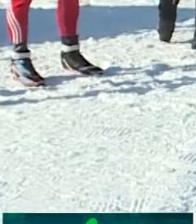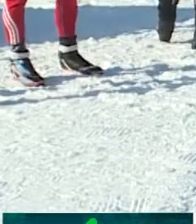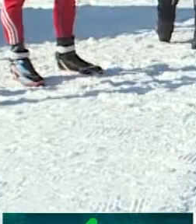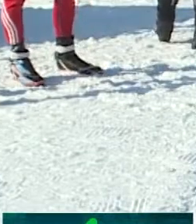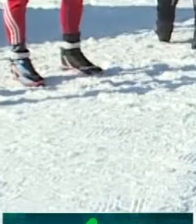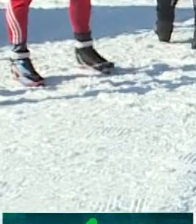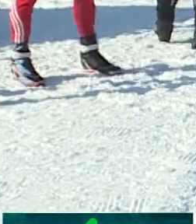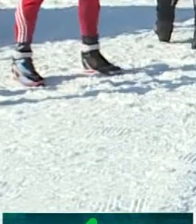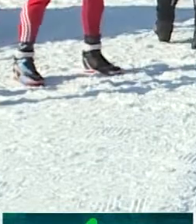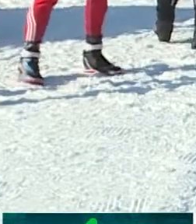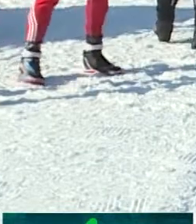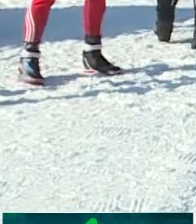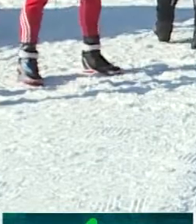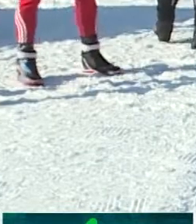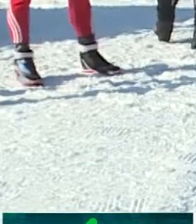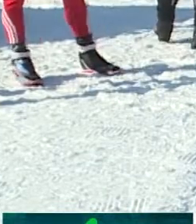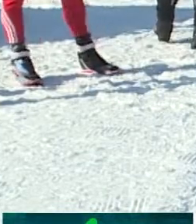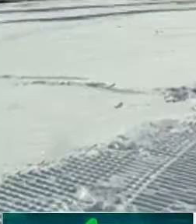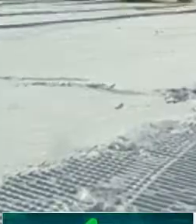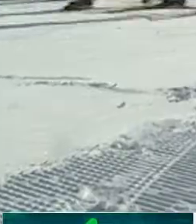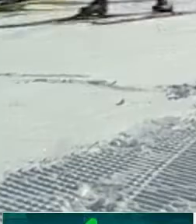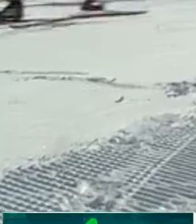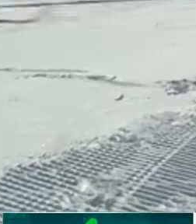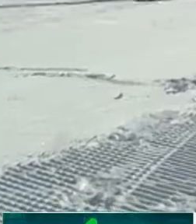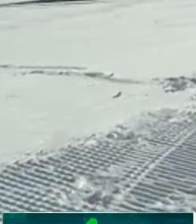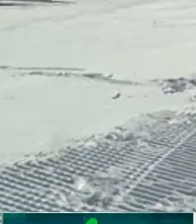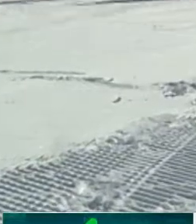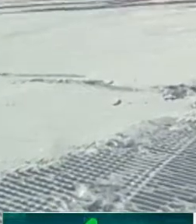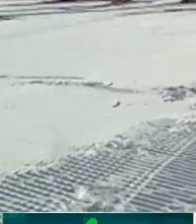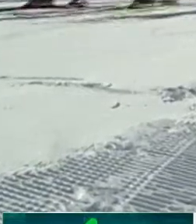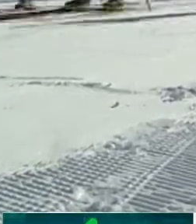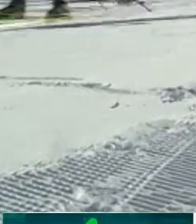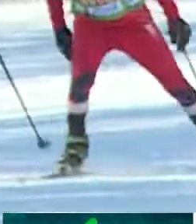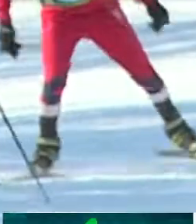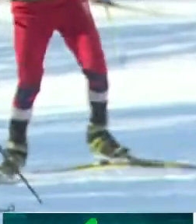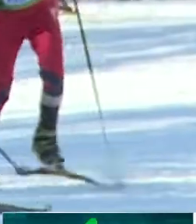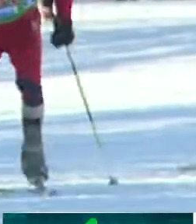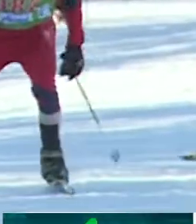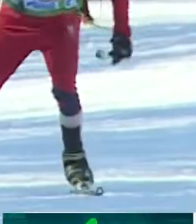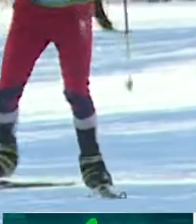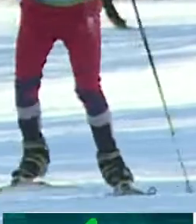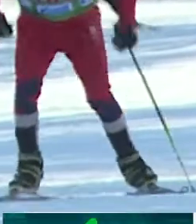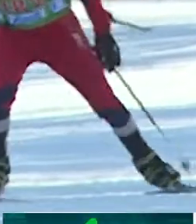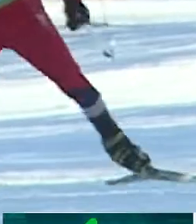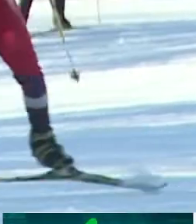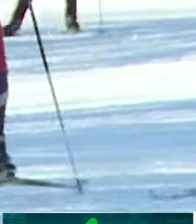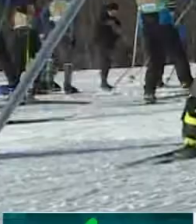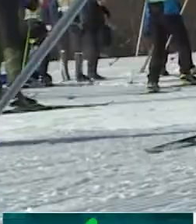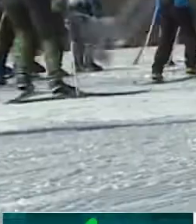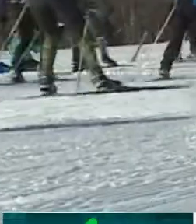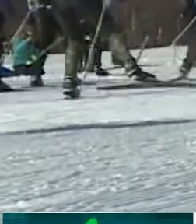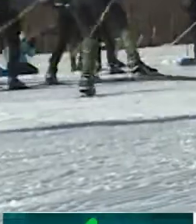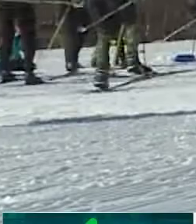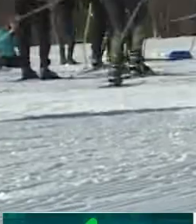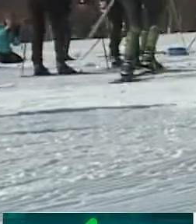лыжни, попутного ветра и просто получать от этого удовольствие. Главный старт уходящей зимы. Сотни островитян стали участниками лыжного